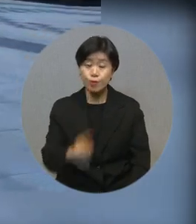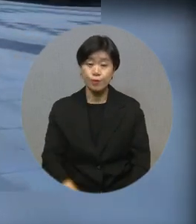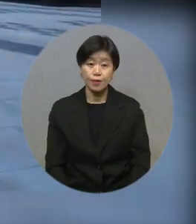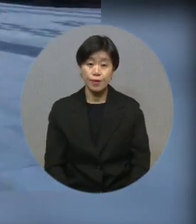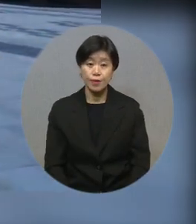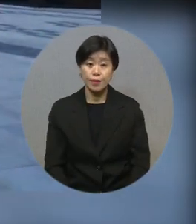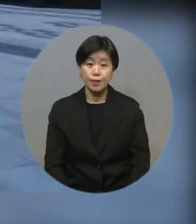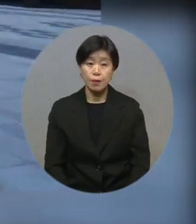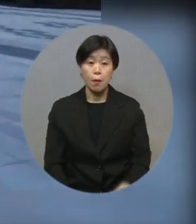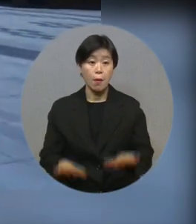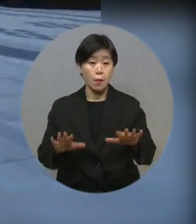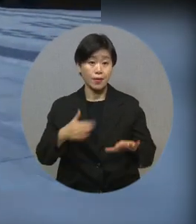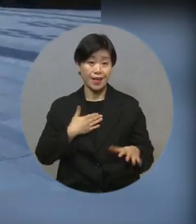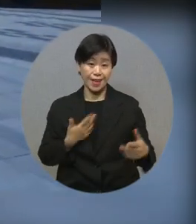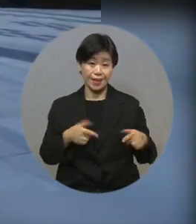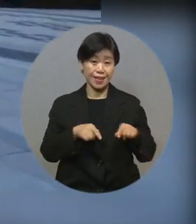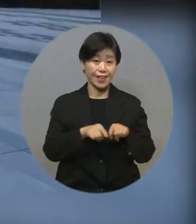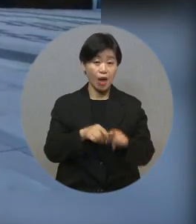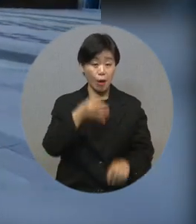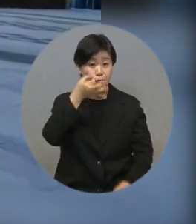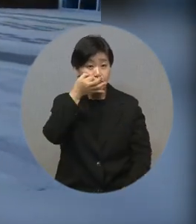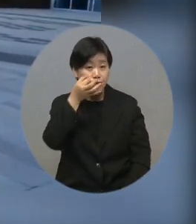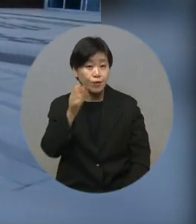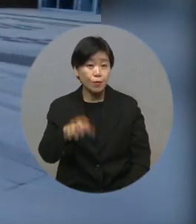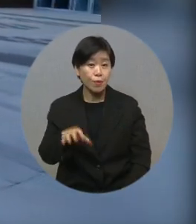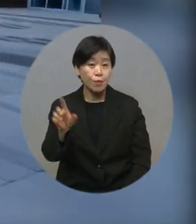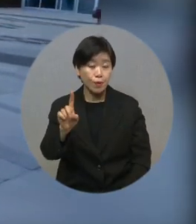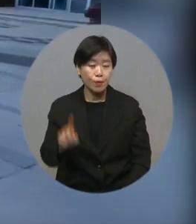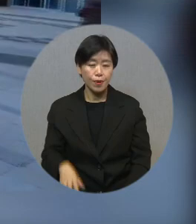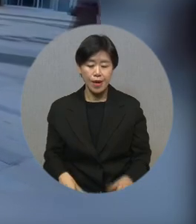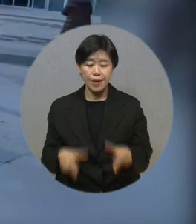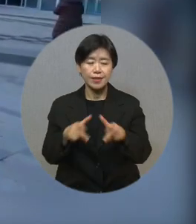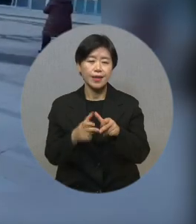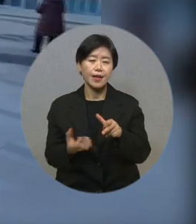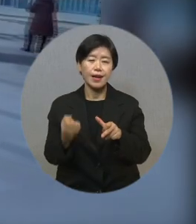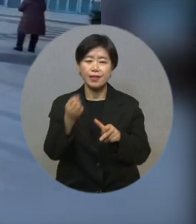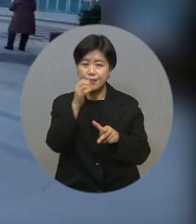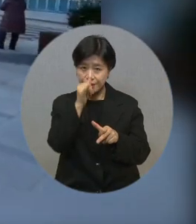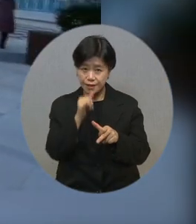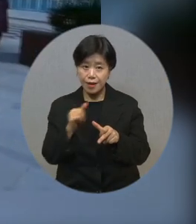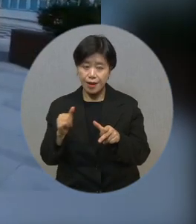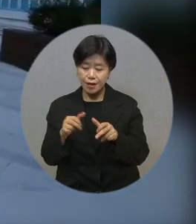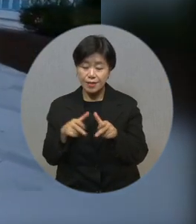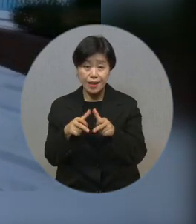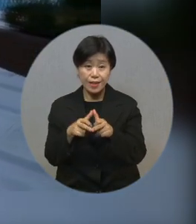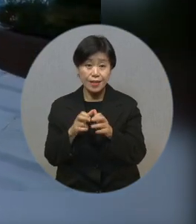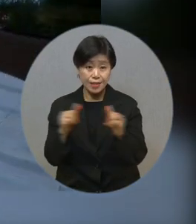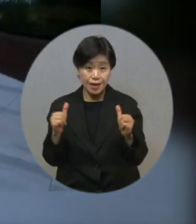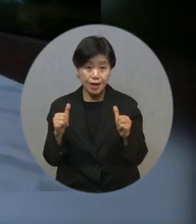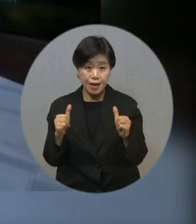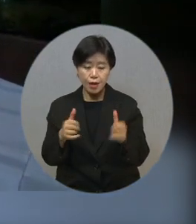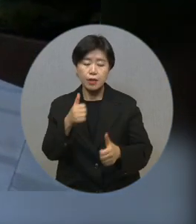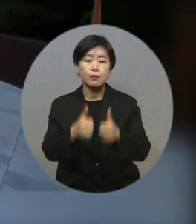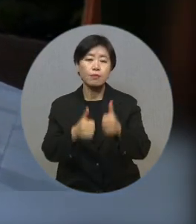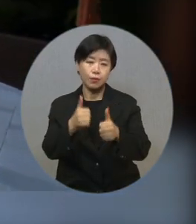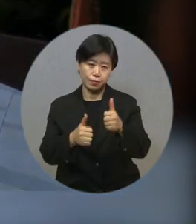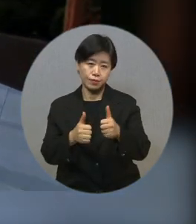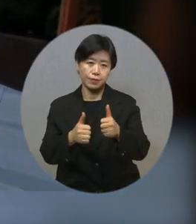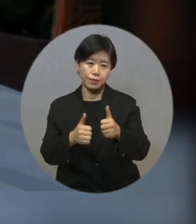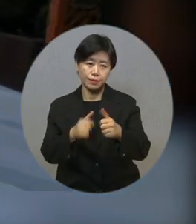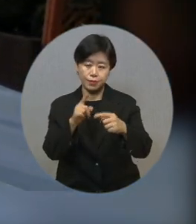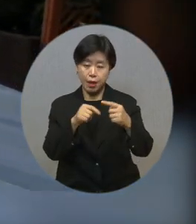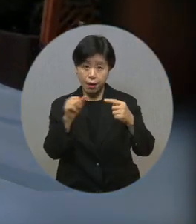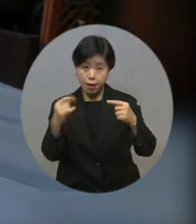함께 가보실 경기는 장애를 가지고 있는 사람들이 하고 있는 스포츠 경기 대회를 한번 취재해 보도록